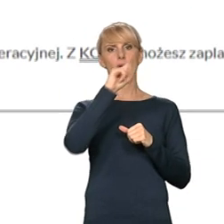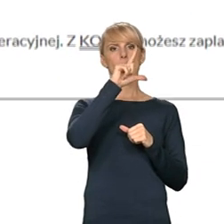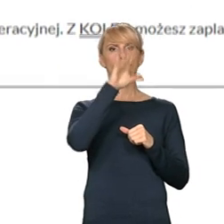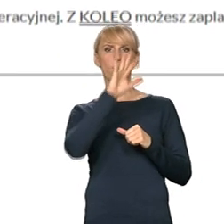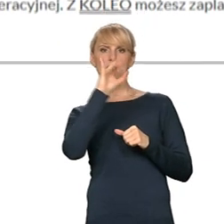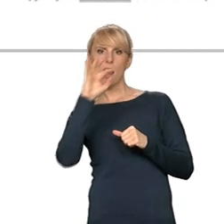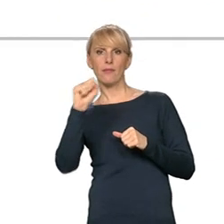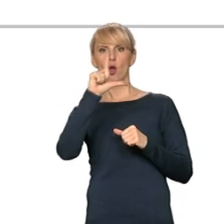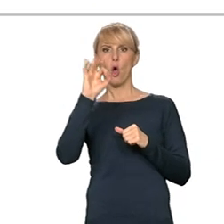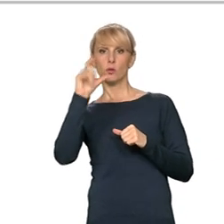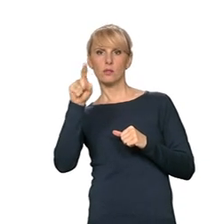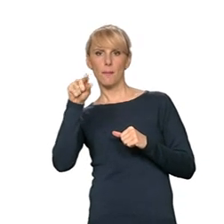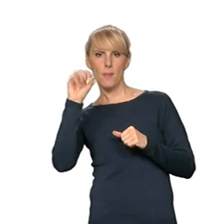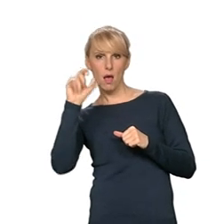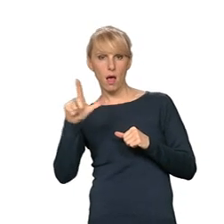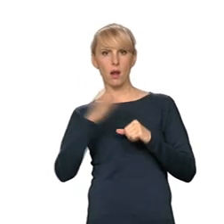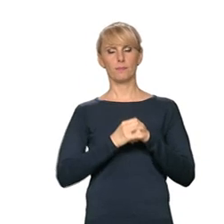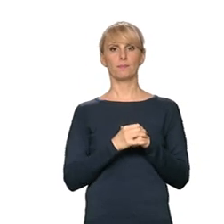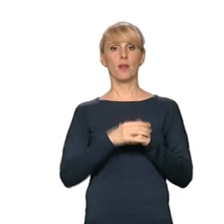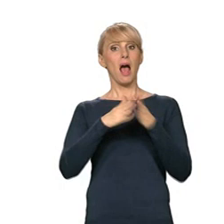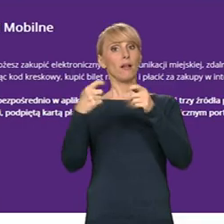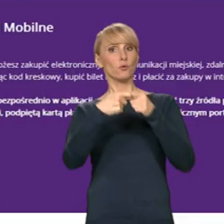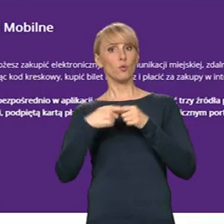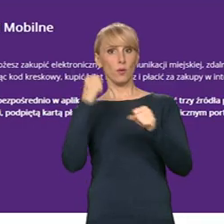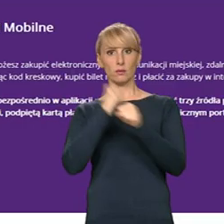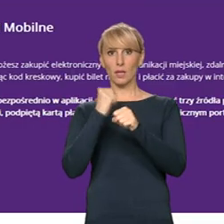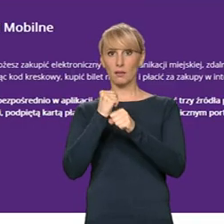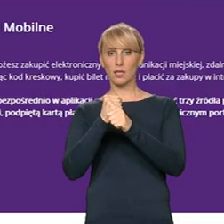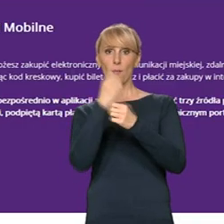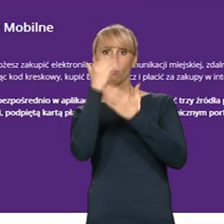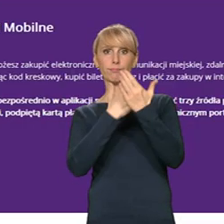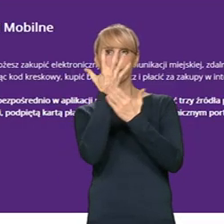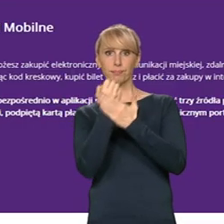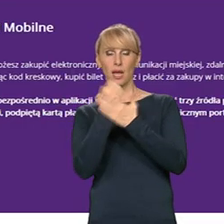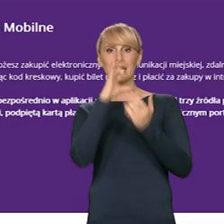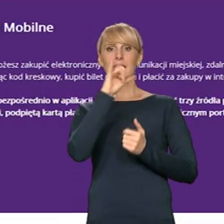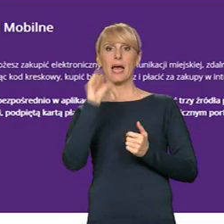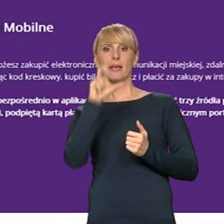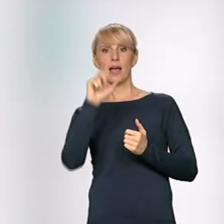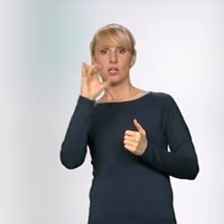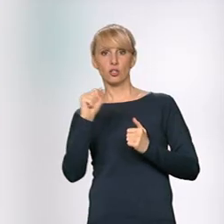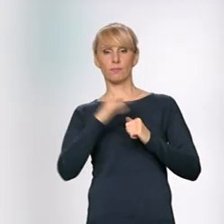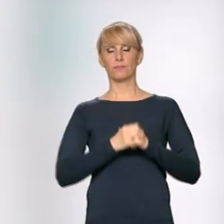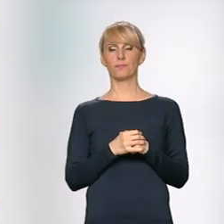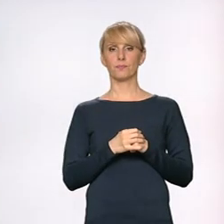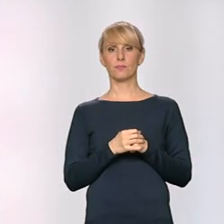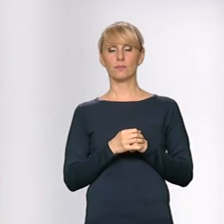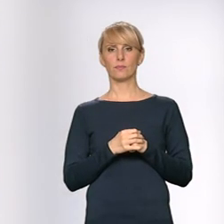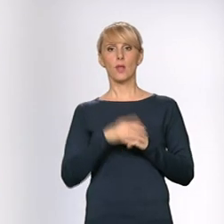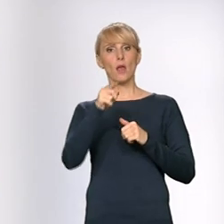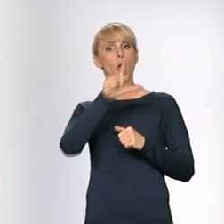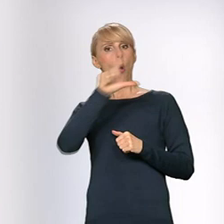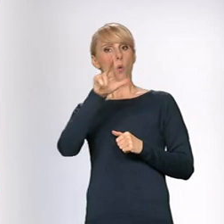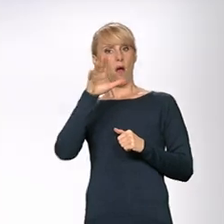biletylotkie.pl czy e-bilet.ŁKA. Współpracujemy również z aplikacjami mobilnymi Skycash czy MPay. Łódzka Kolej